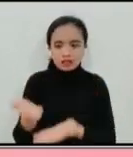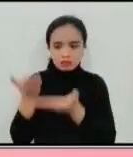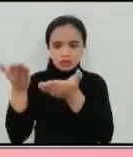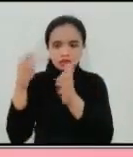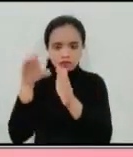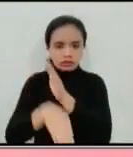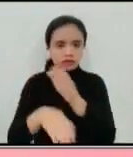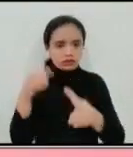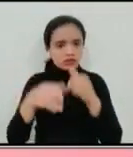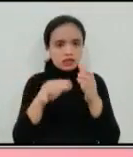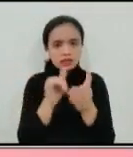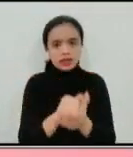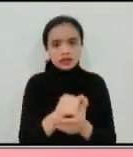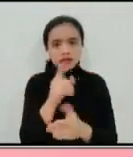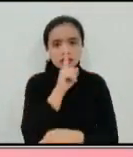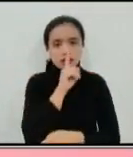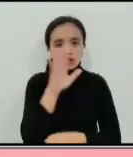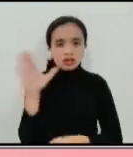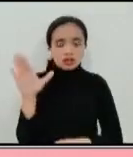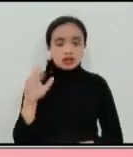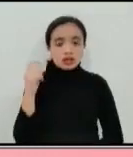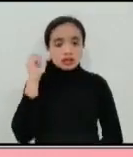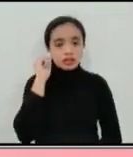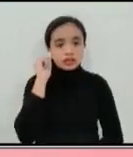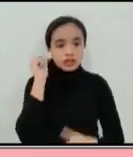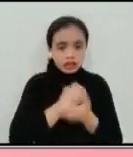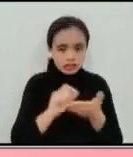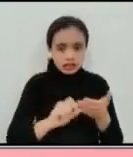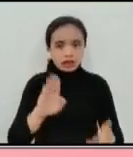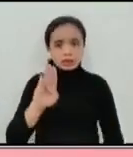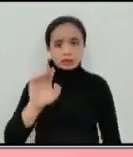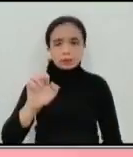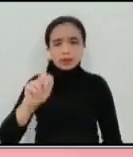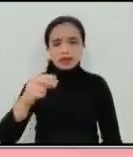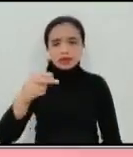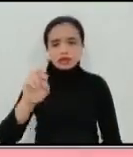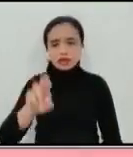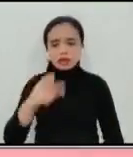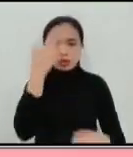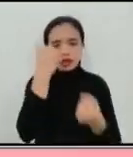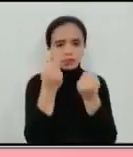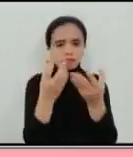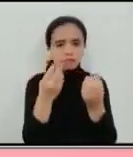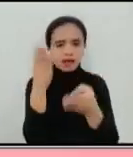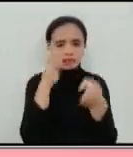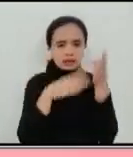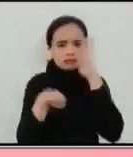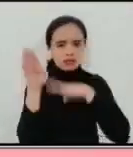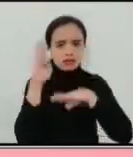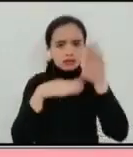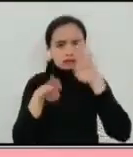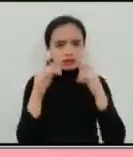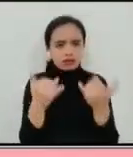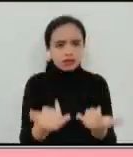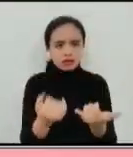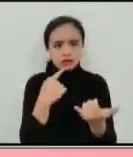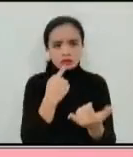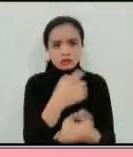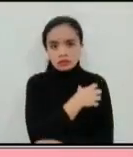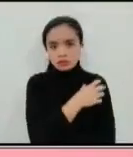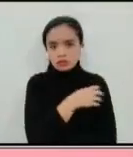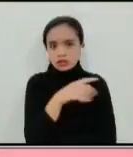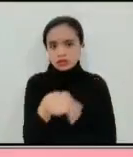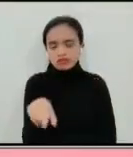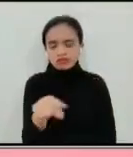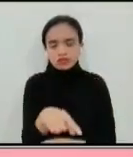DILG Secretary Benher Abalos sa gitna ng kaliwatka ng kontrobersya na kinasasangkutan ngayon ng mga pulis sa bansa. Naungkat kasi